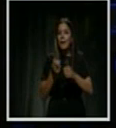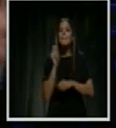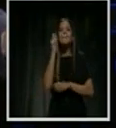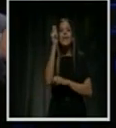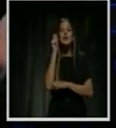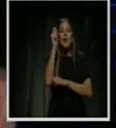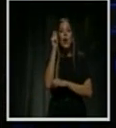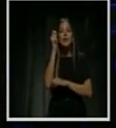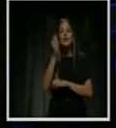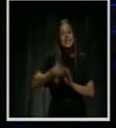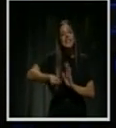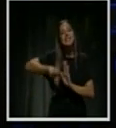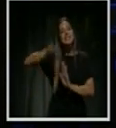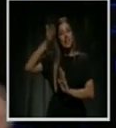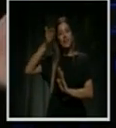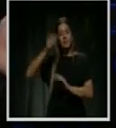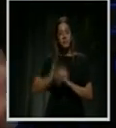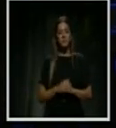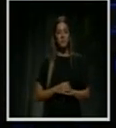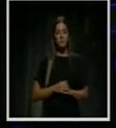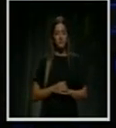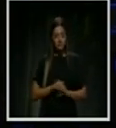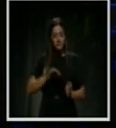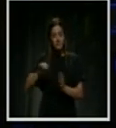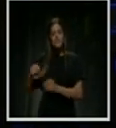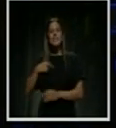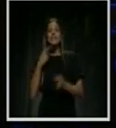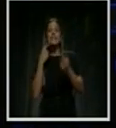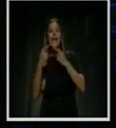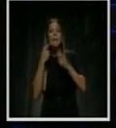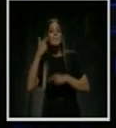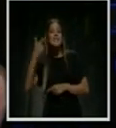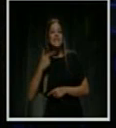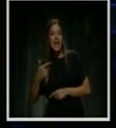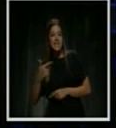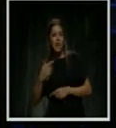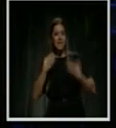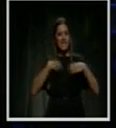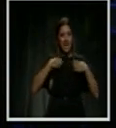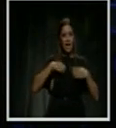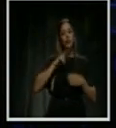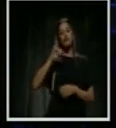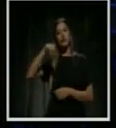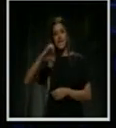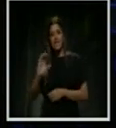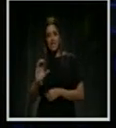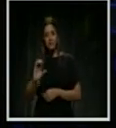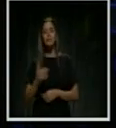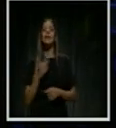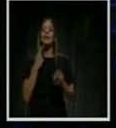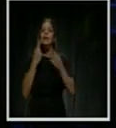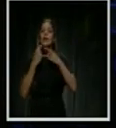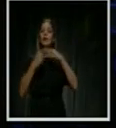wara l-oħra. Diskussjoni li kelli maż-żgħażagħ kemm fil-higher secondary kif ukoll fil-junior college fejn tħaddidna dwar il-bilanċ daqstan